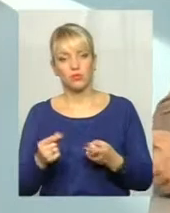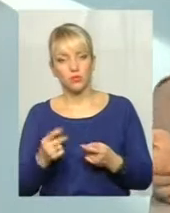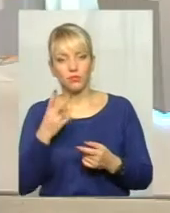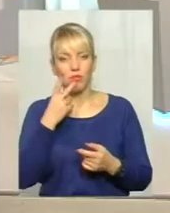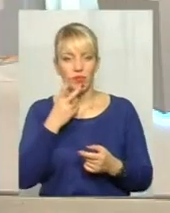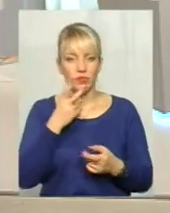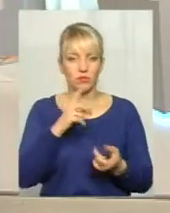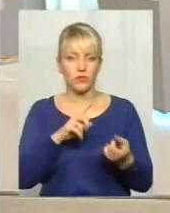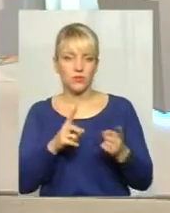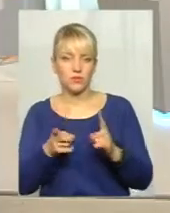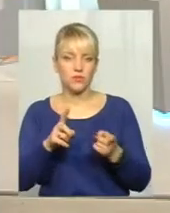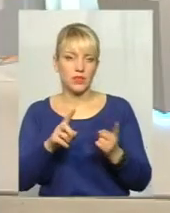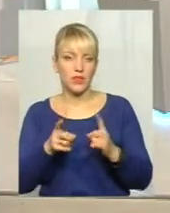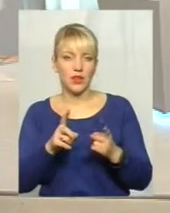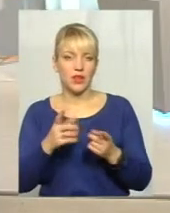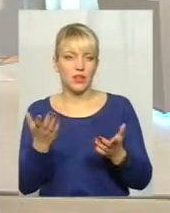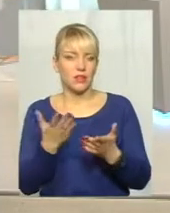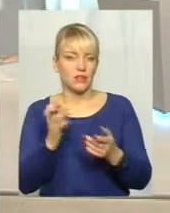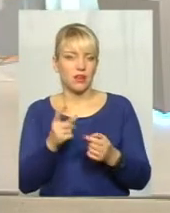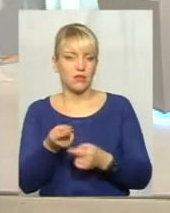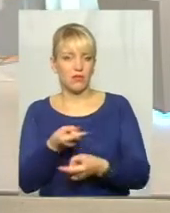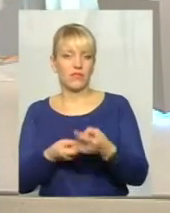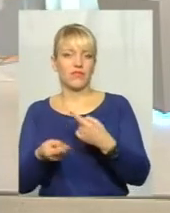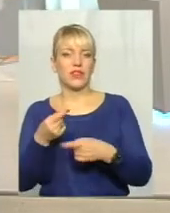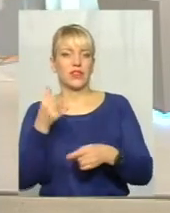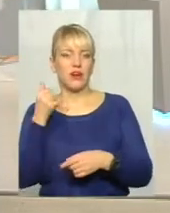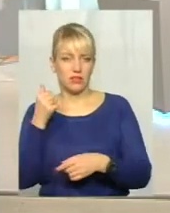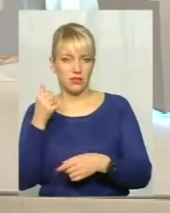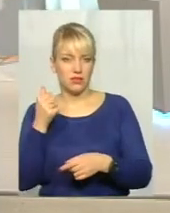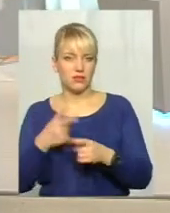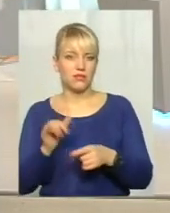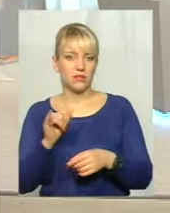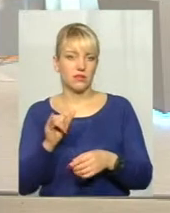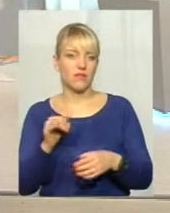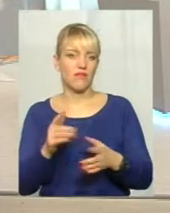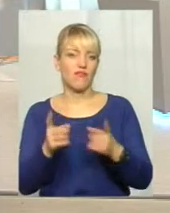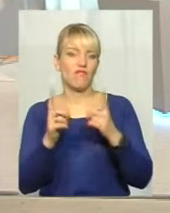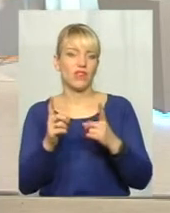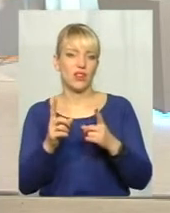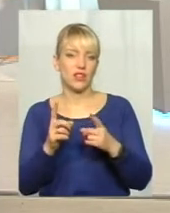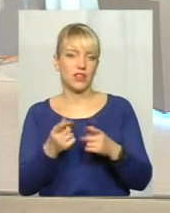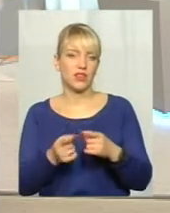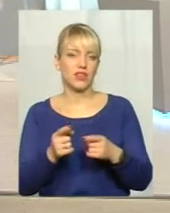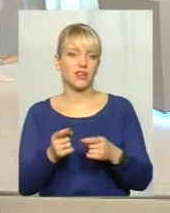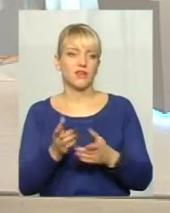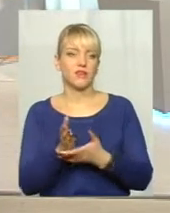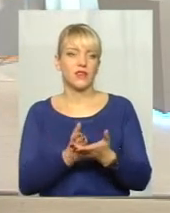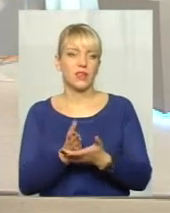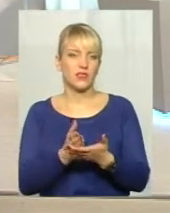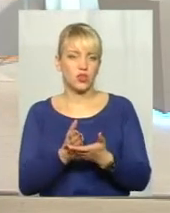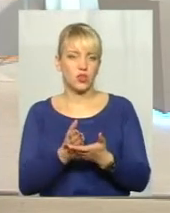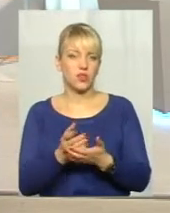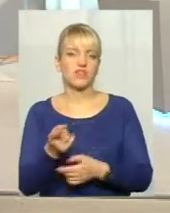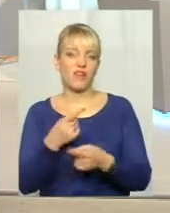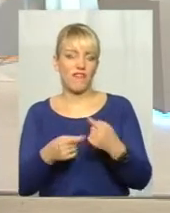такий, ну, якщо загалом подивитися, то якийсь відкат великий, таке улюблене слово чиновників, відкат великий. Але це не той відкат.